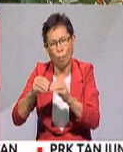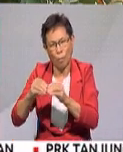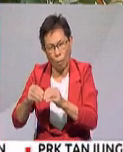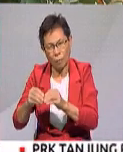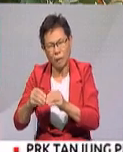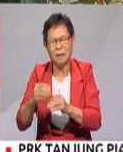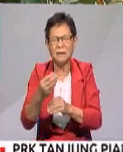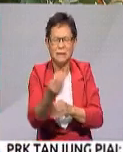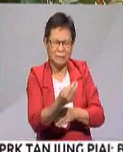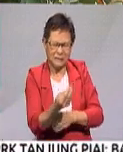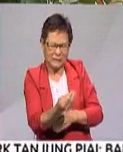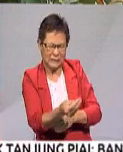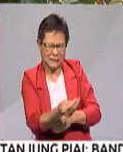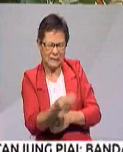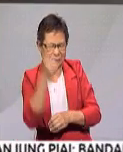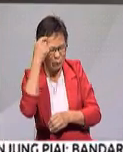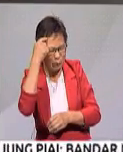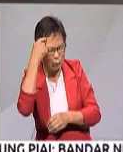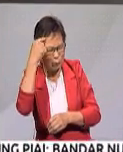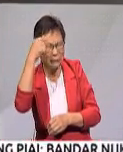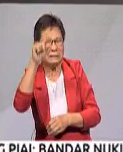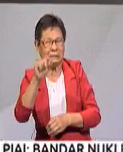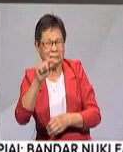tadi, yang kurang civic ni.